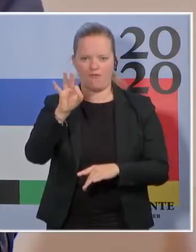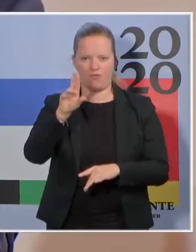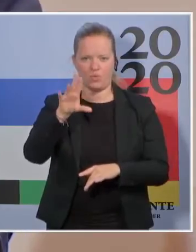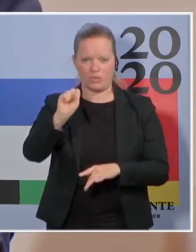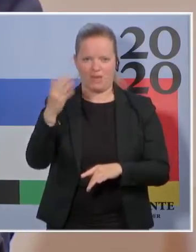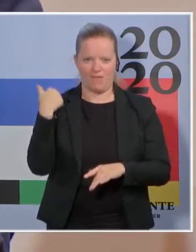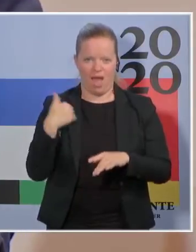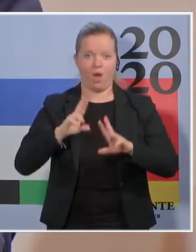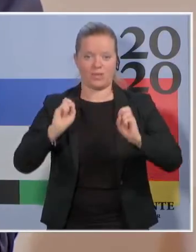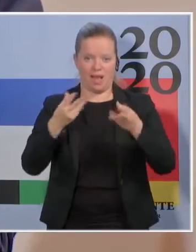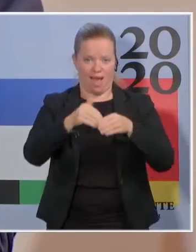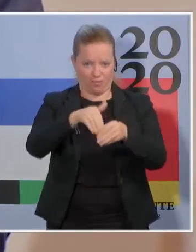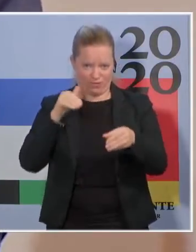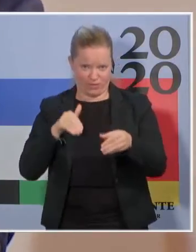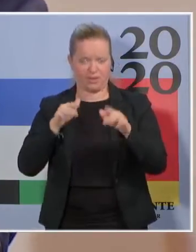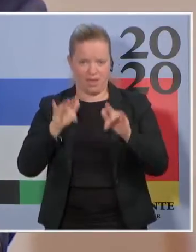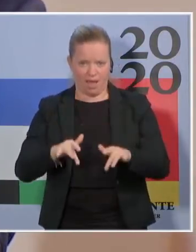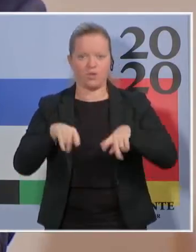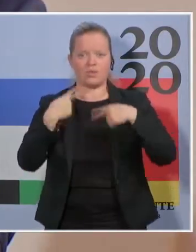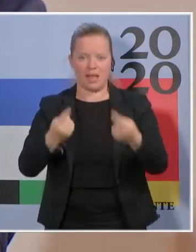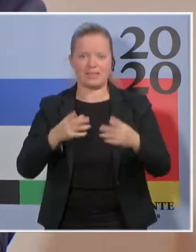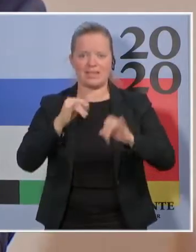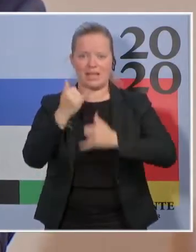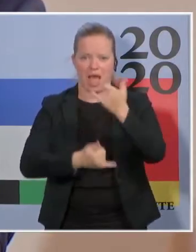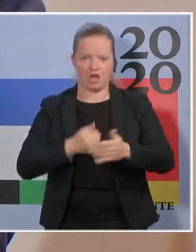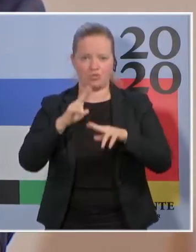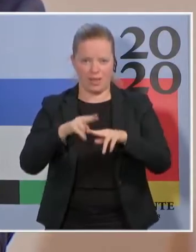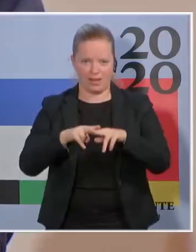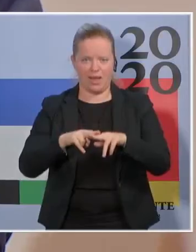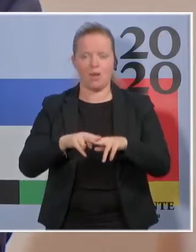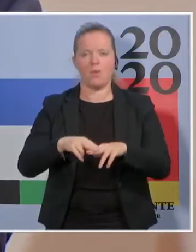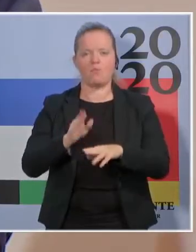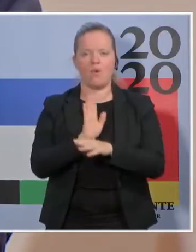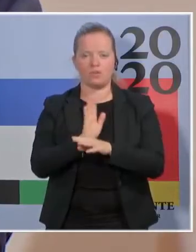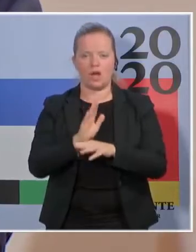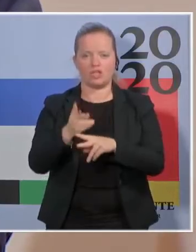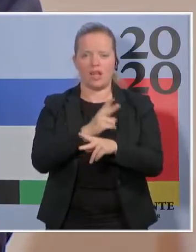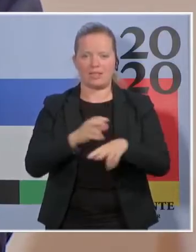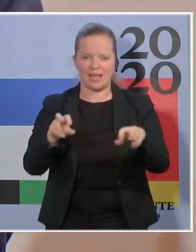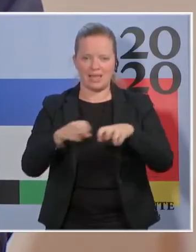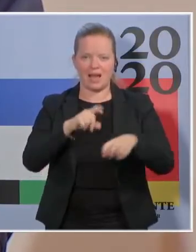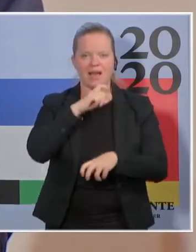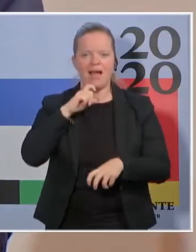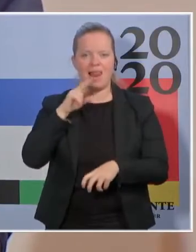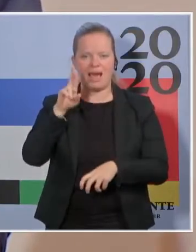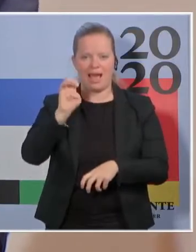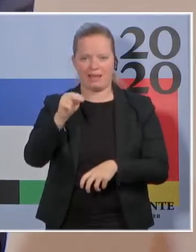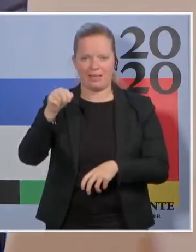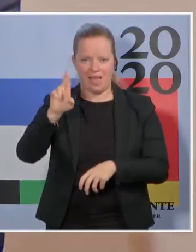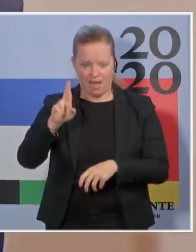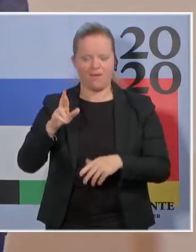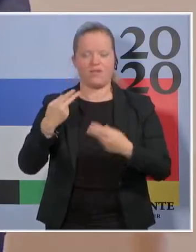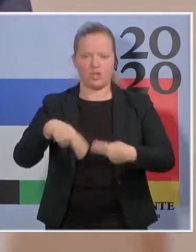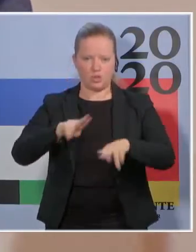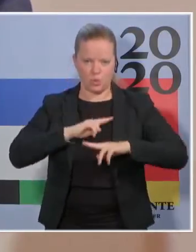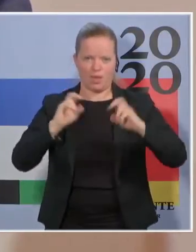und dann erst 11 Jahre später von der provisorischen Staatsregierung der Karl Renner wieder neu in Kraft gesetzt worden. Diese